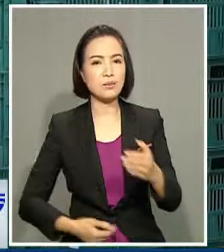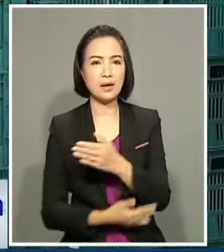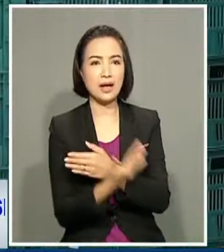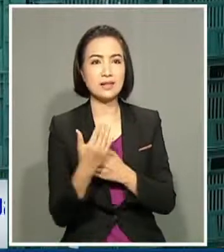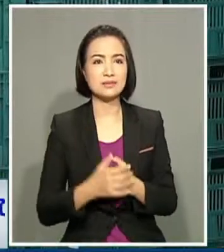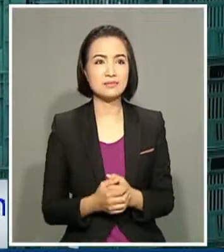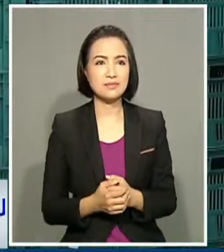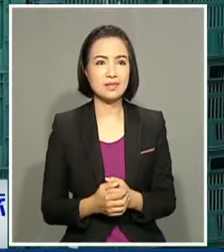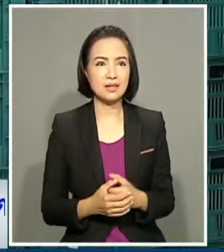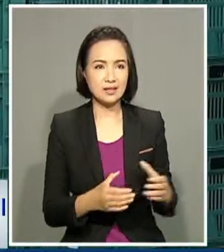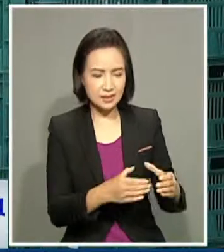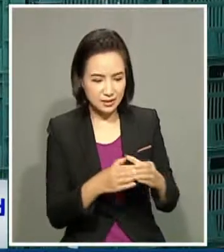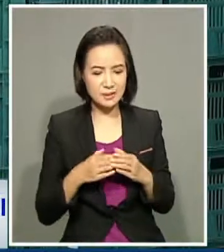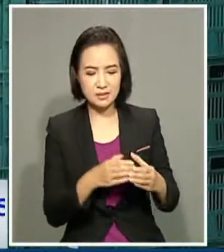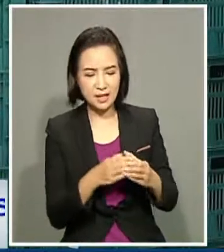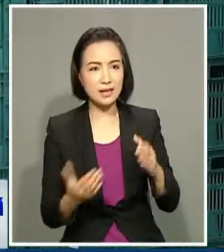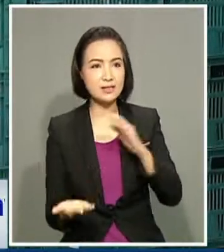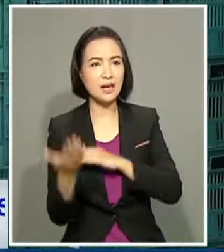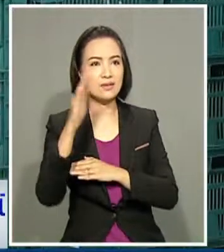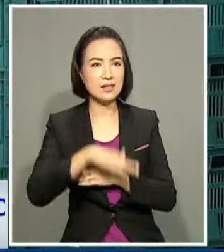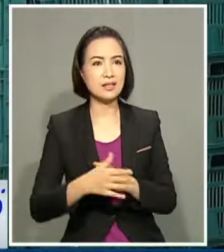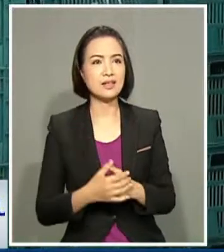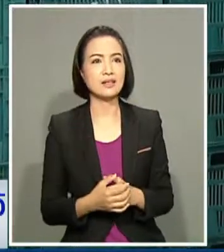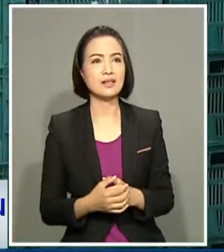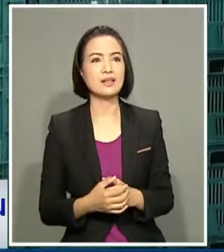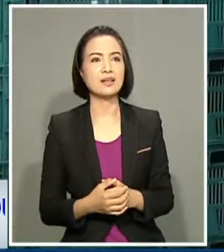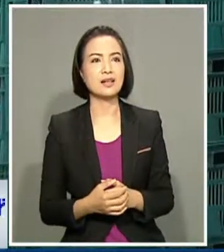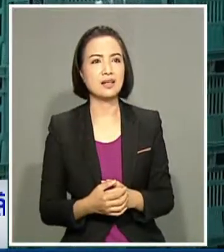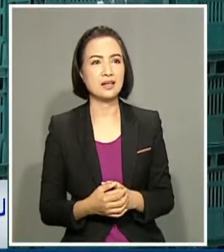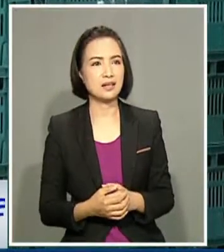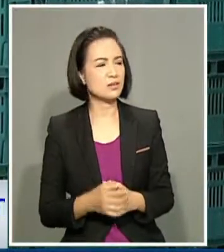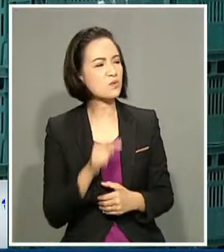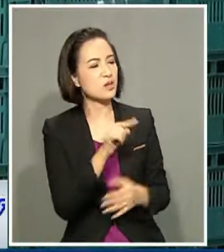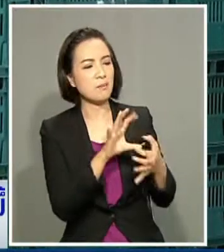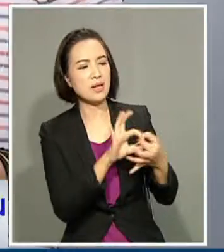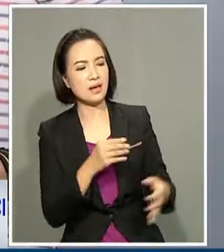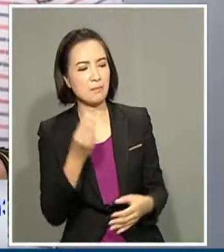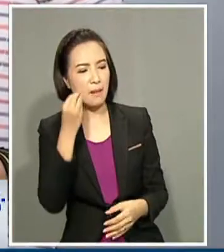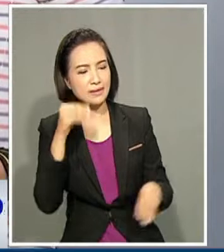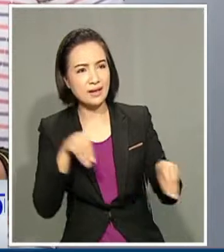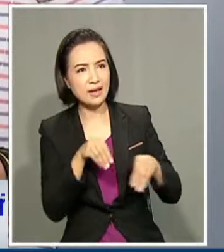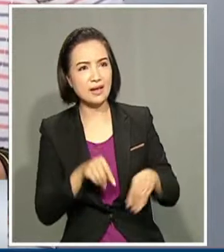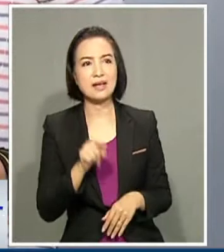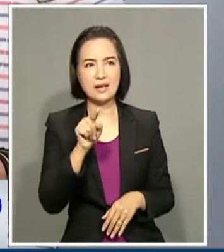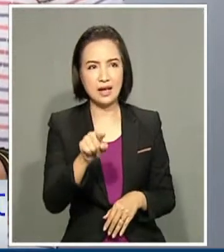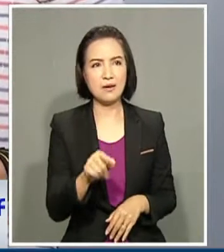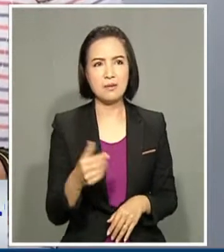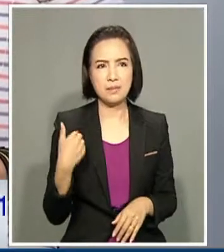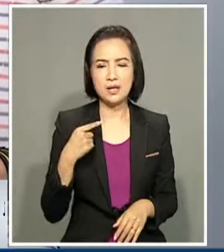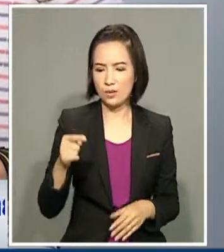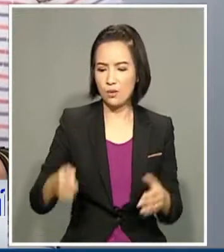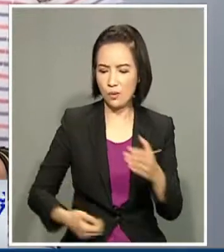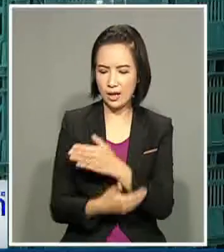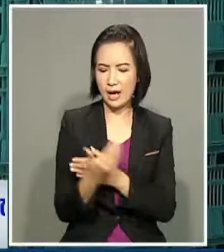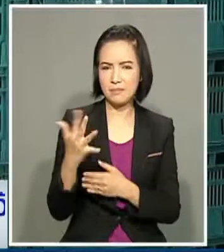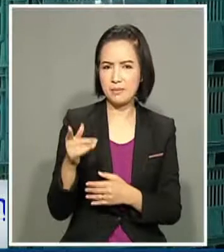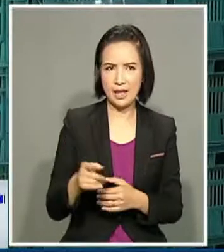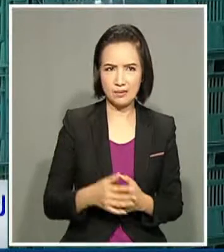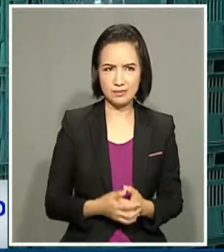าสอ้าวเสิร์ฟเช้าเสิร์ฟเย็นนะคุณ เรากับใคร เอาไม่เกี่ยวกับคุณก็แล้วกันนะคุณคนข้างบ้าน เขาอ่ะมีแต่คุณน่ะน่าจะหมดโอกาสแ